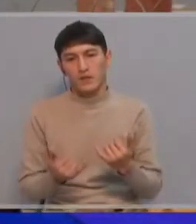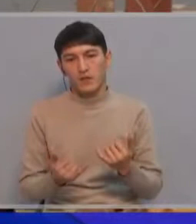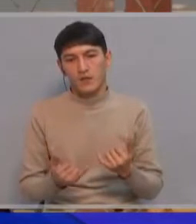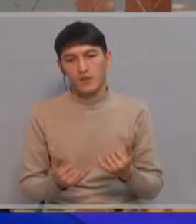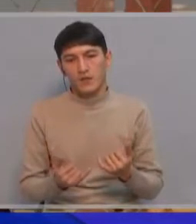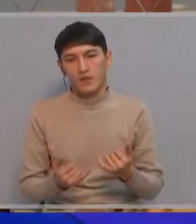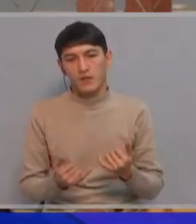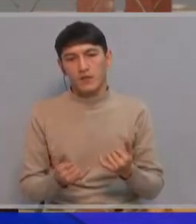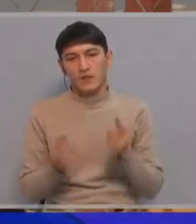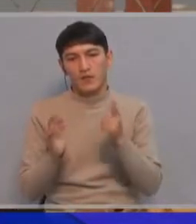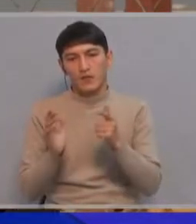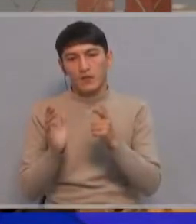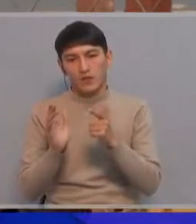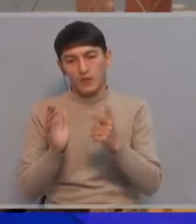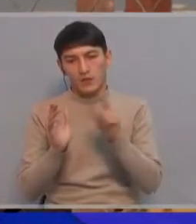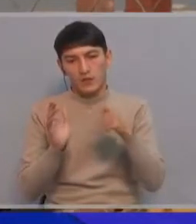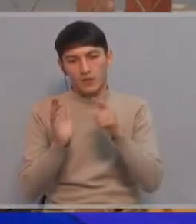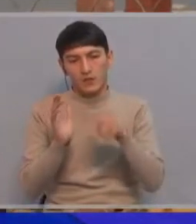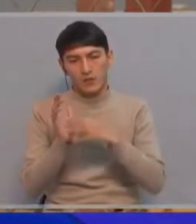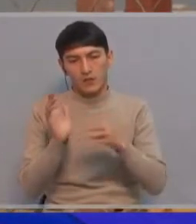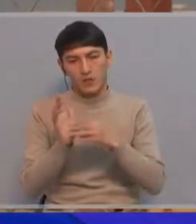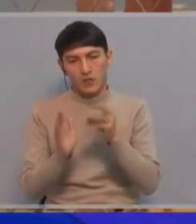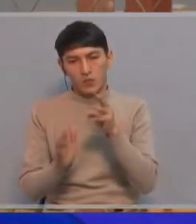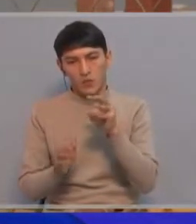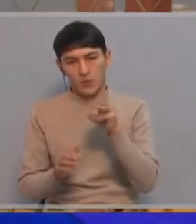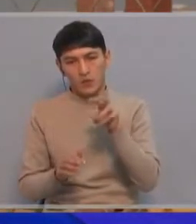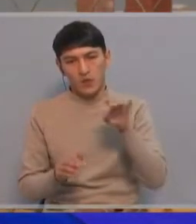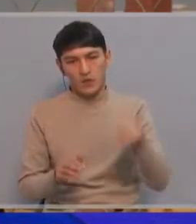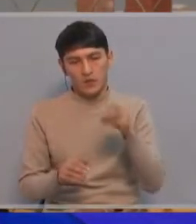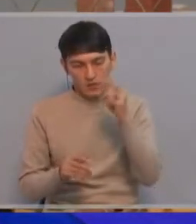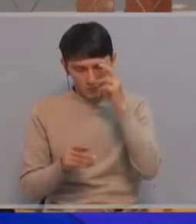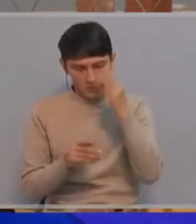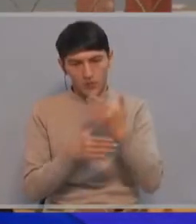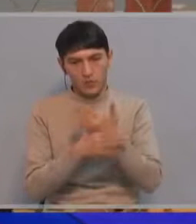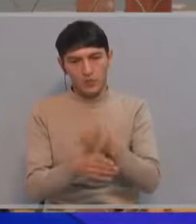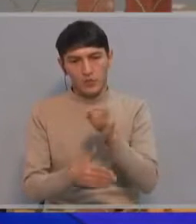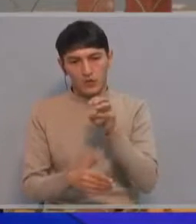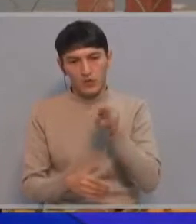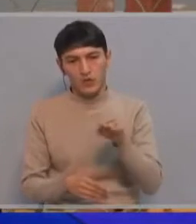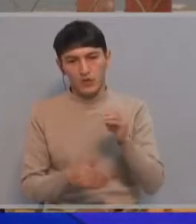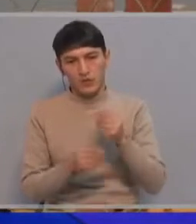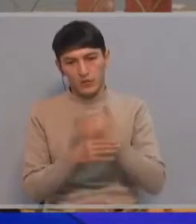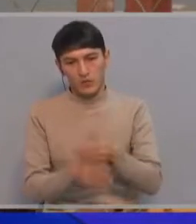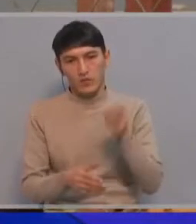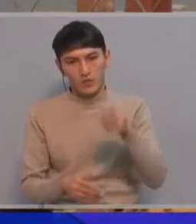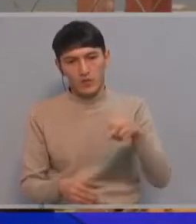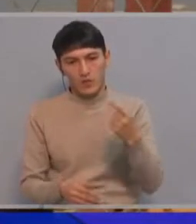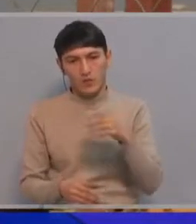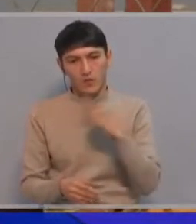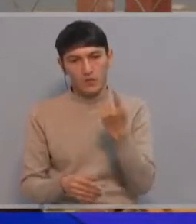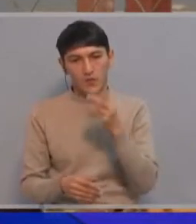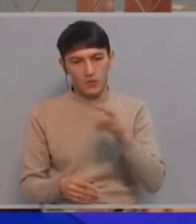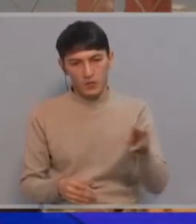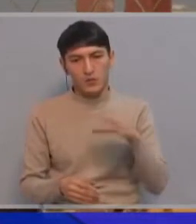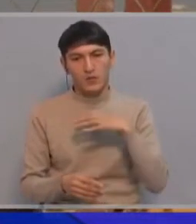айтайын дегенім 7-9 миллиард теңгесі қазір қолдау табылған. Оның ішінде 2021 жылы 1 миллиард теңге